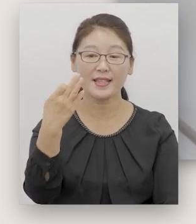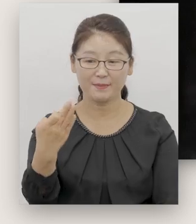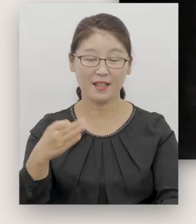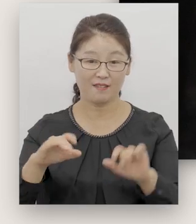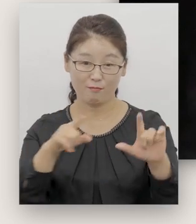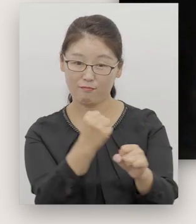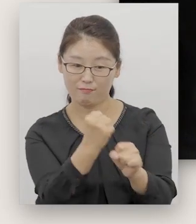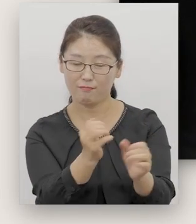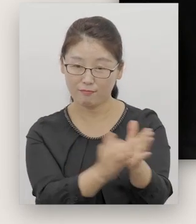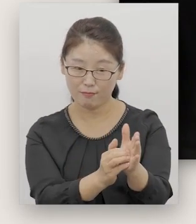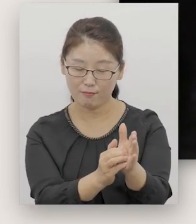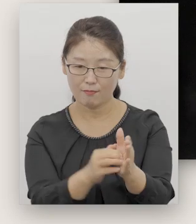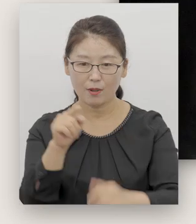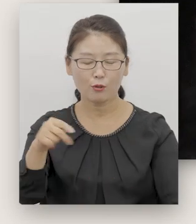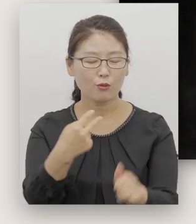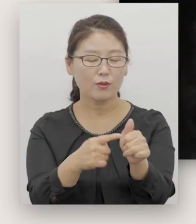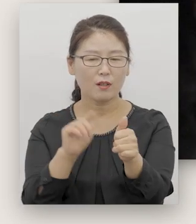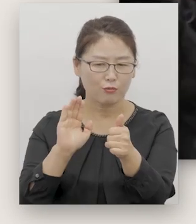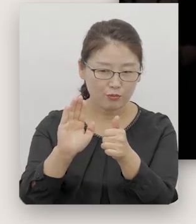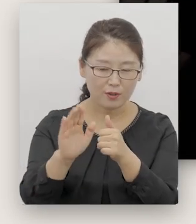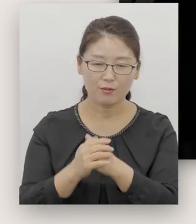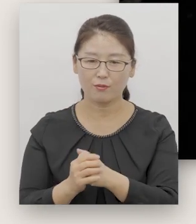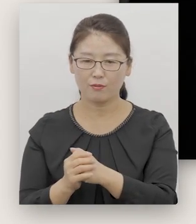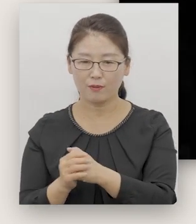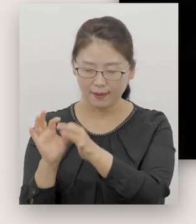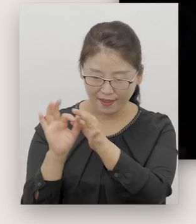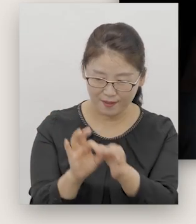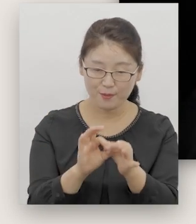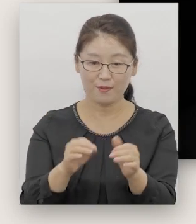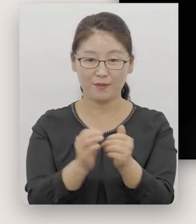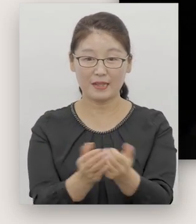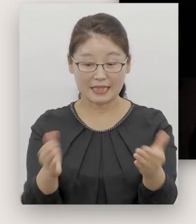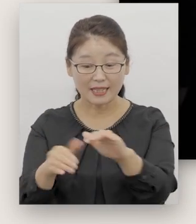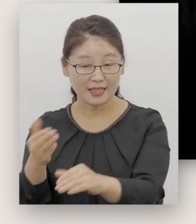되는데 그것의 이제 첫 번째 버전이라고 보시면 될 것 같습니다.